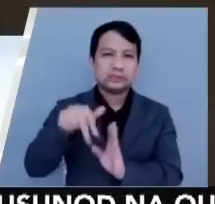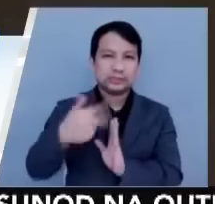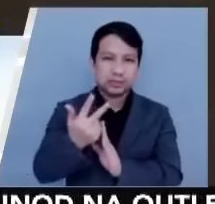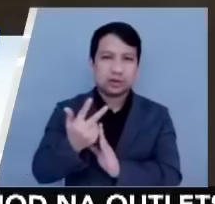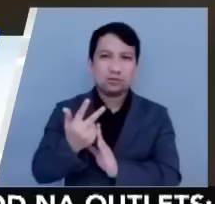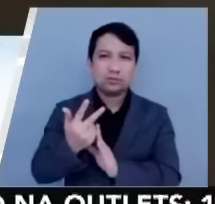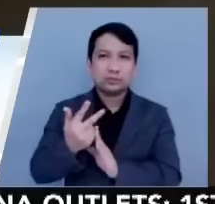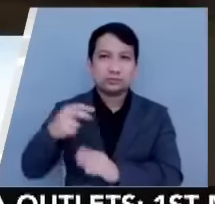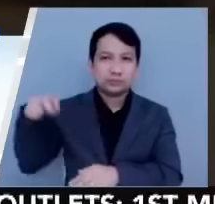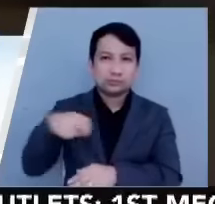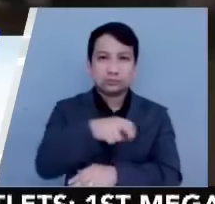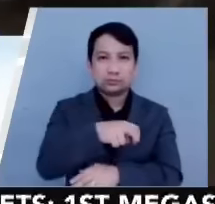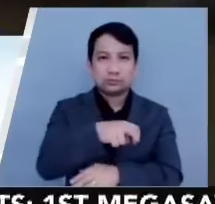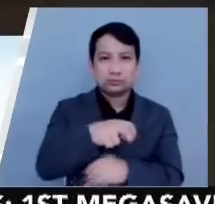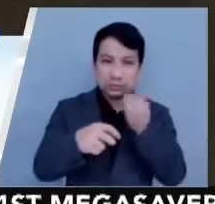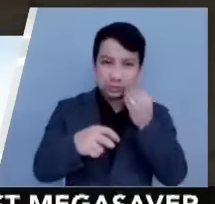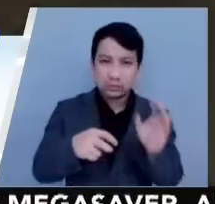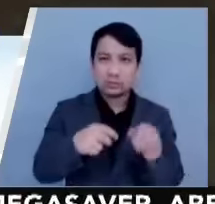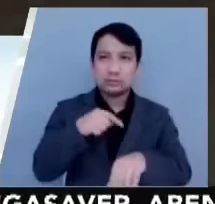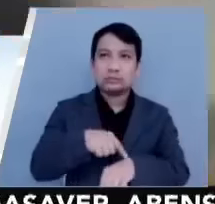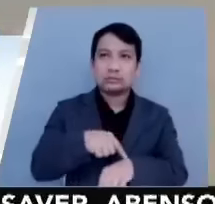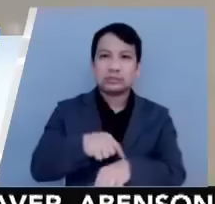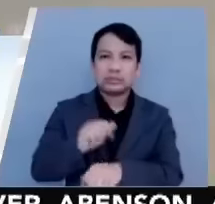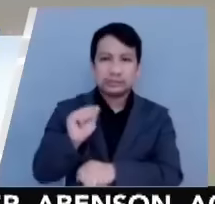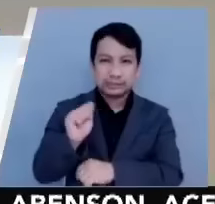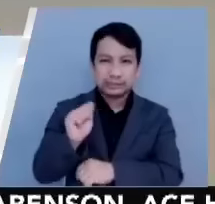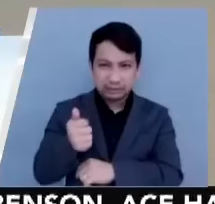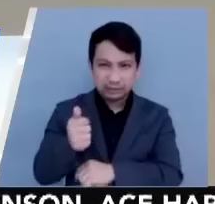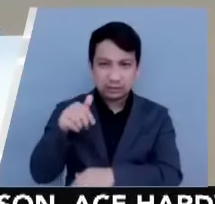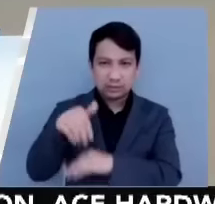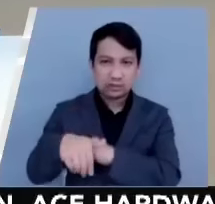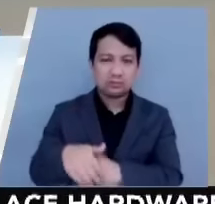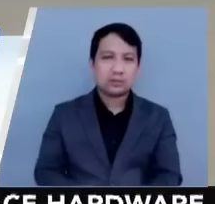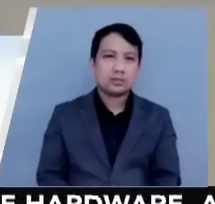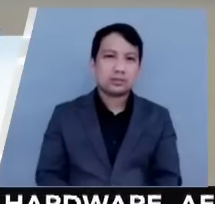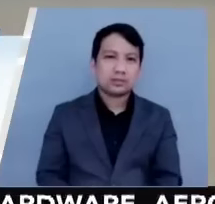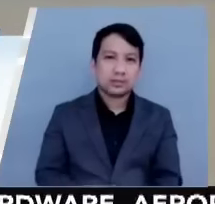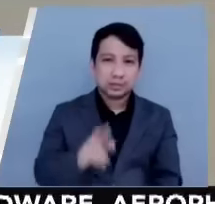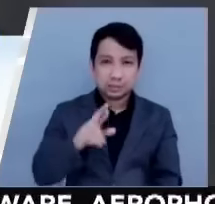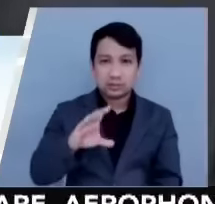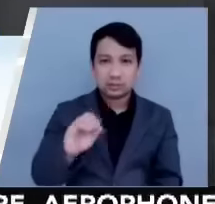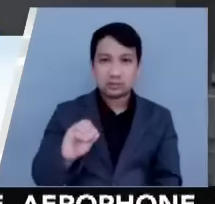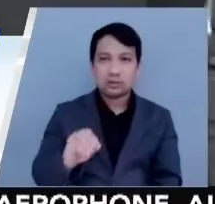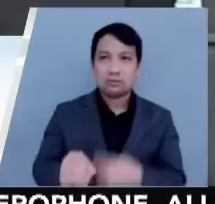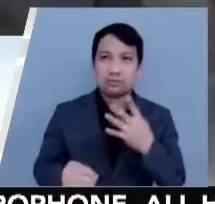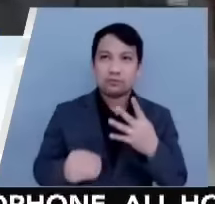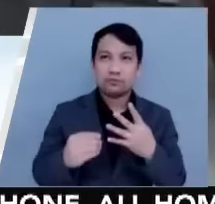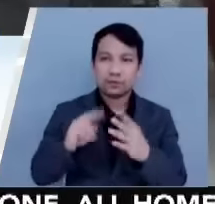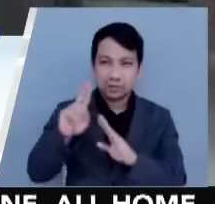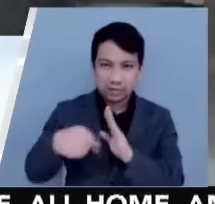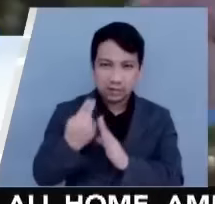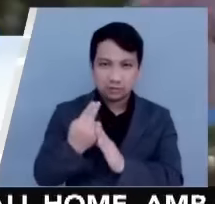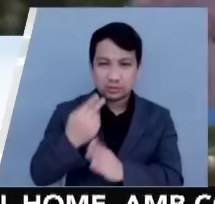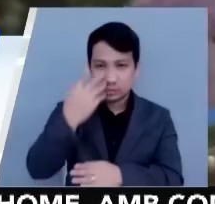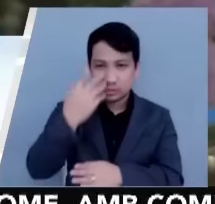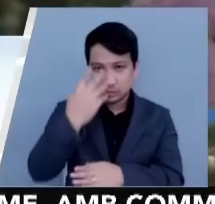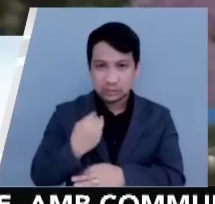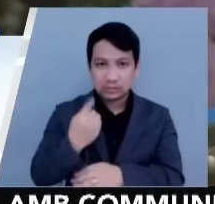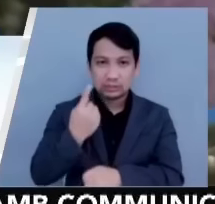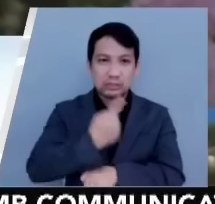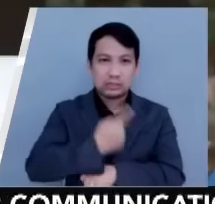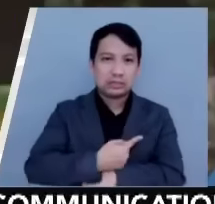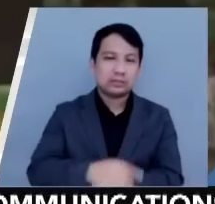at nakakauwi na ng bandang alas 10 ng gabi. Kaya si Rico, nasa 4 oras lang daw ang tulog kada araw. Kulang na